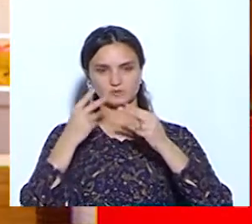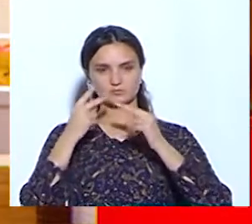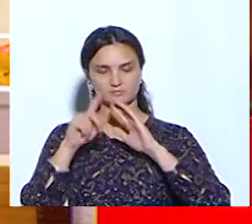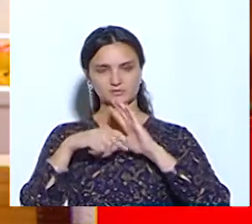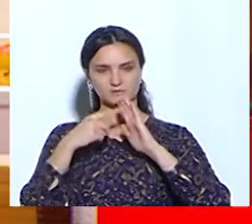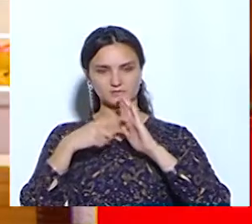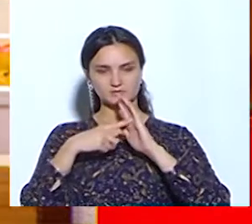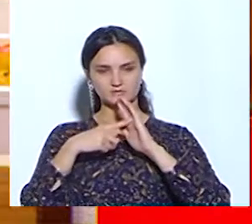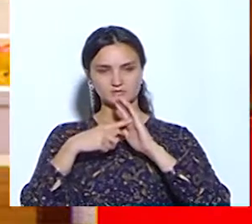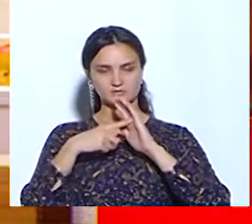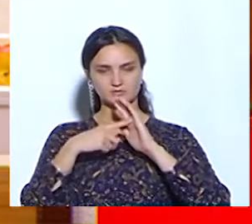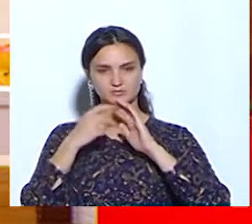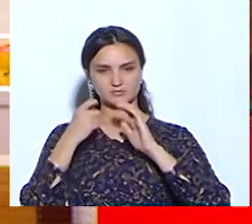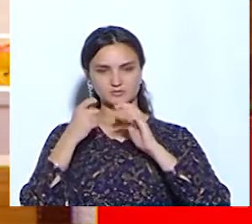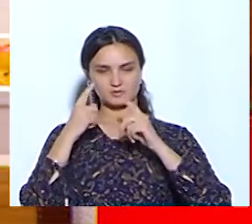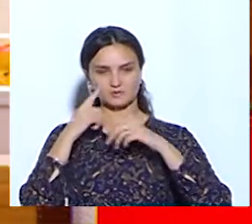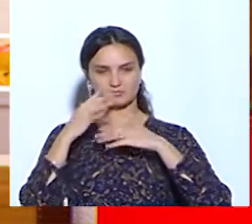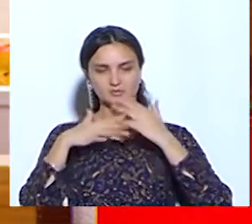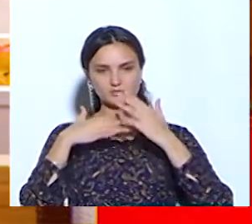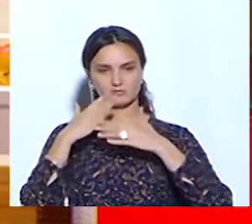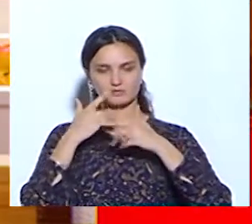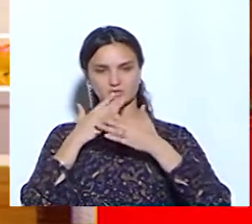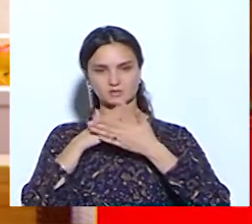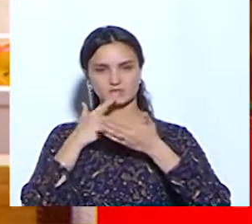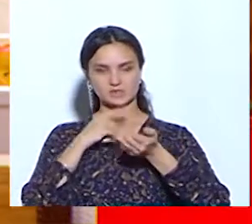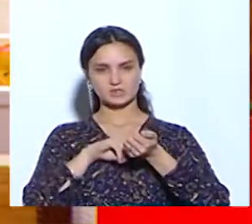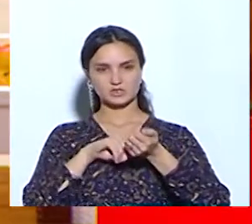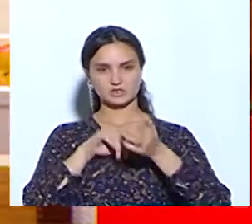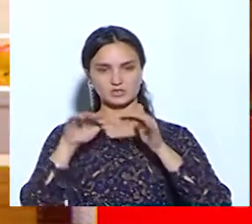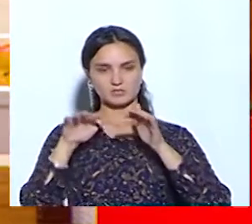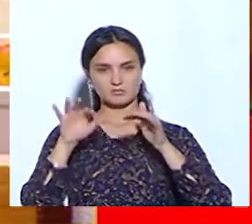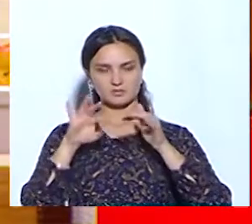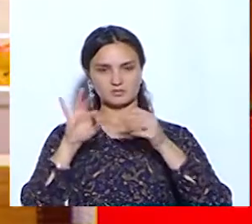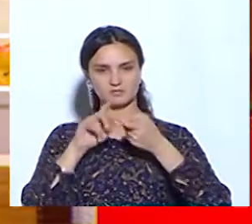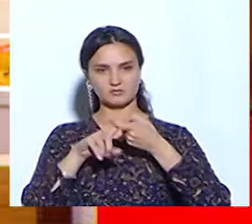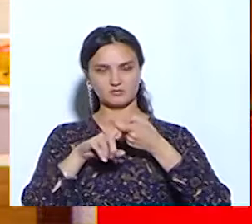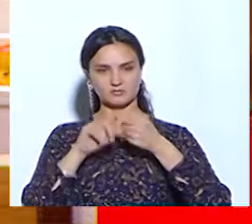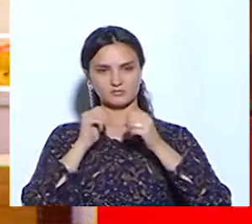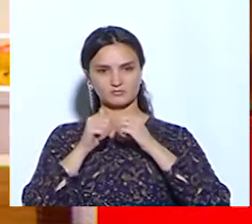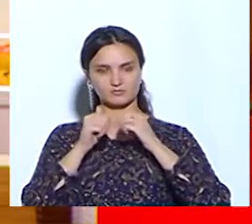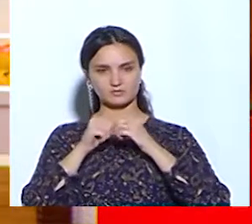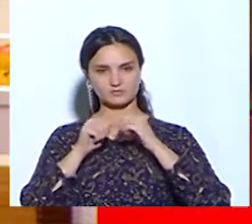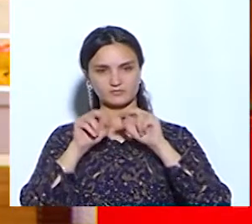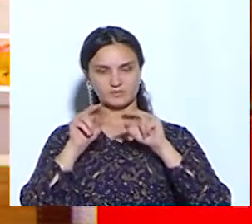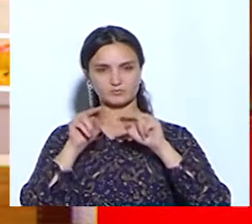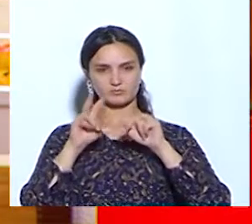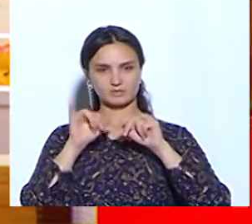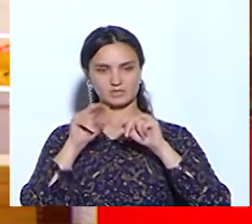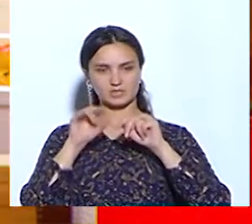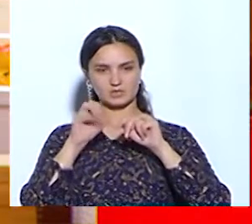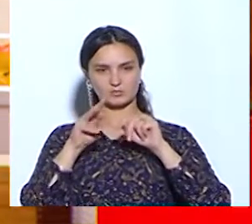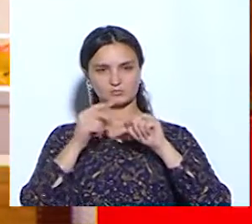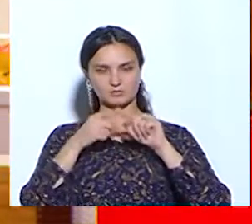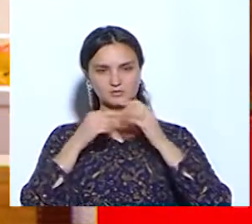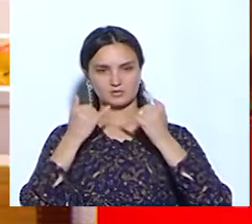სვამს კითხვას, ცოტა დაბნეული ვარო. სისხლის შედედებასთან დაკავშირებით ყოველთვის ვაკონტროლებდიო კალიუმს და ახლა ირკვევაო,